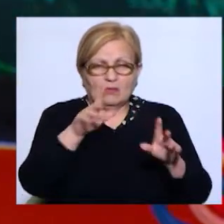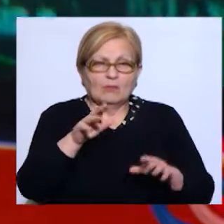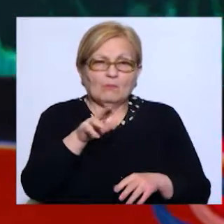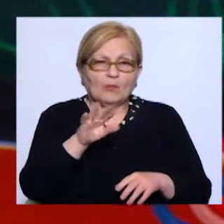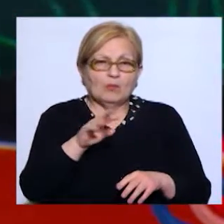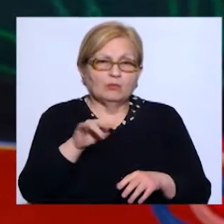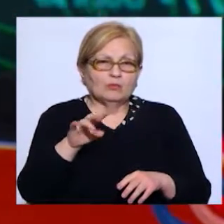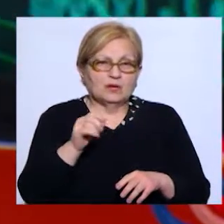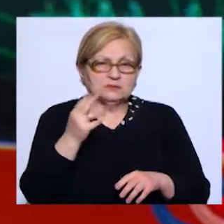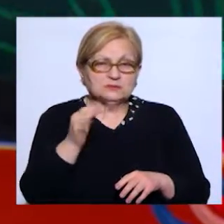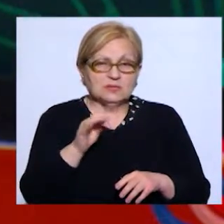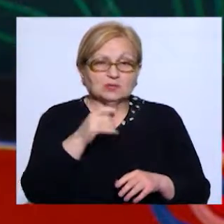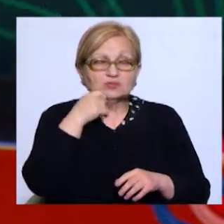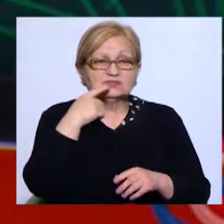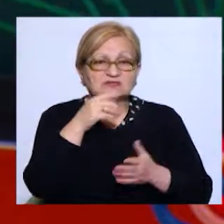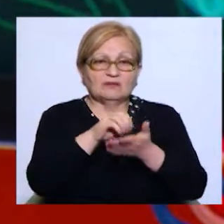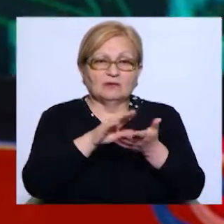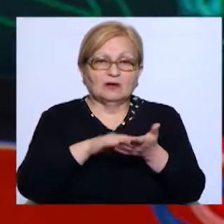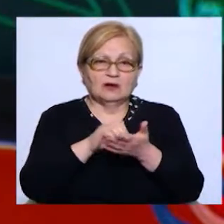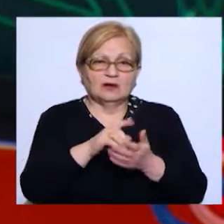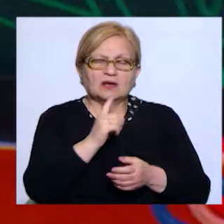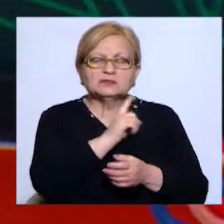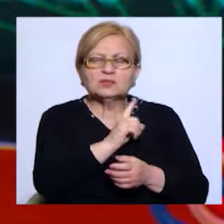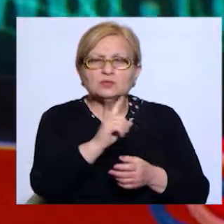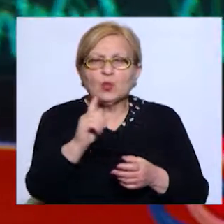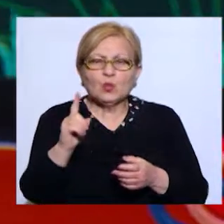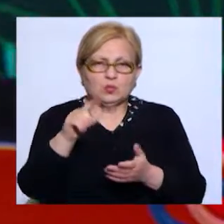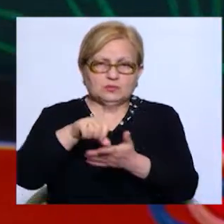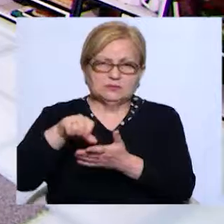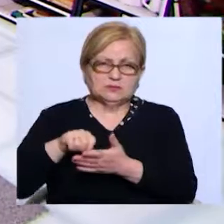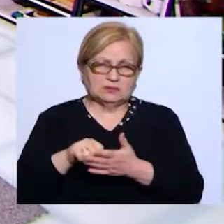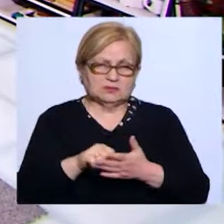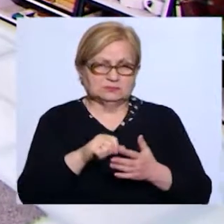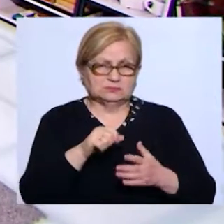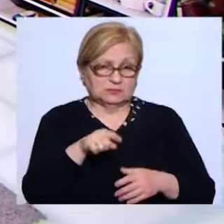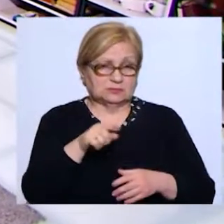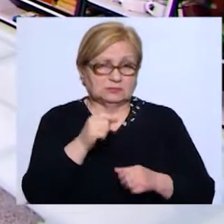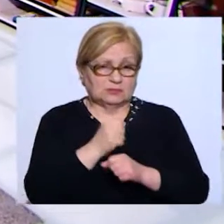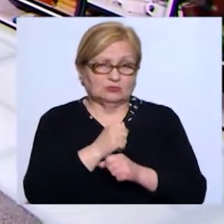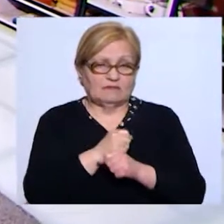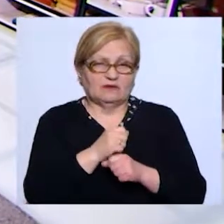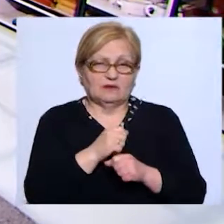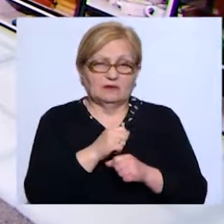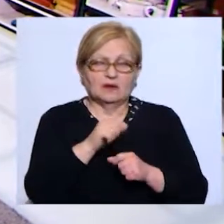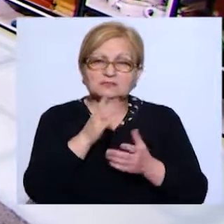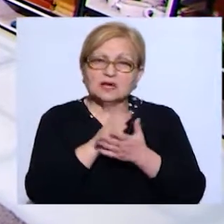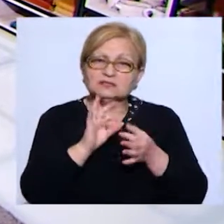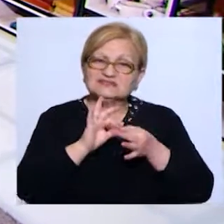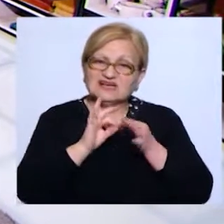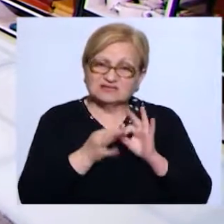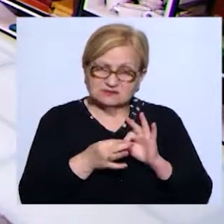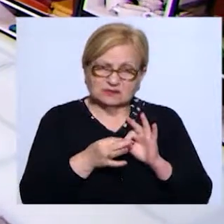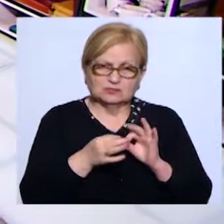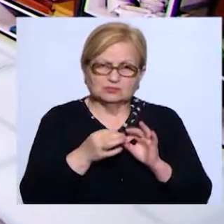როცა ვამბობთ, ყოველთვის უნდა გამოკითხოთ თითეული წევრი, ხო? ანუ აღწერით, ესე ხდება. აღწერა არის დეტალური,